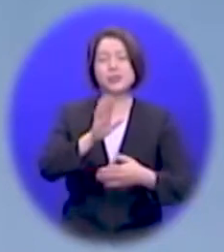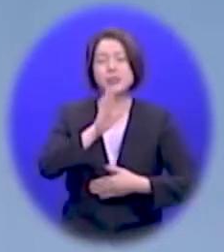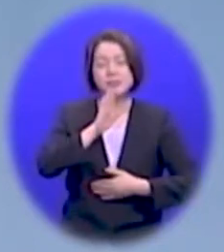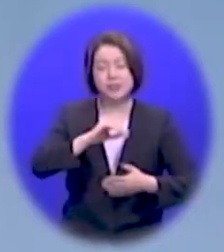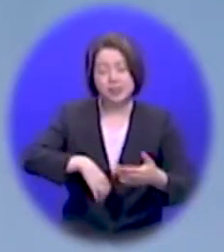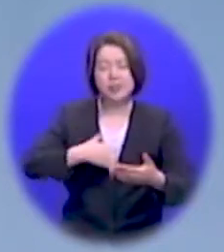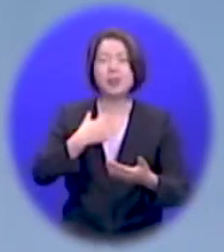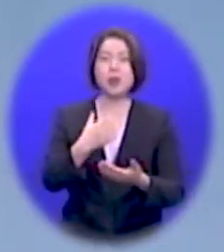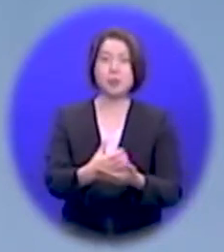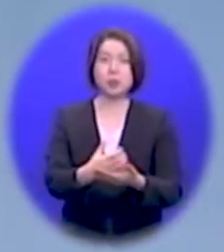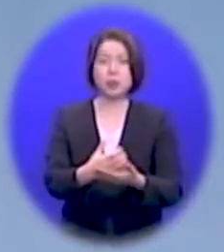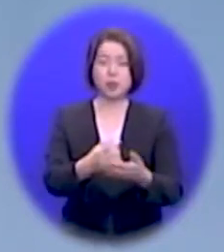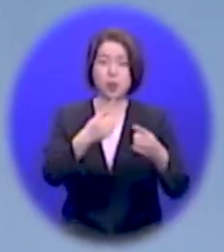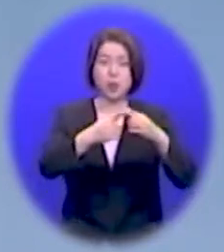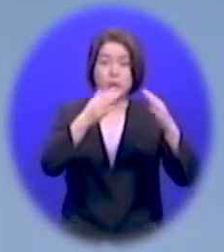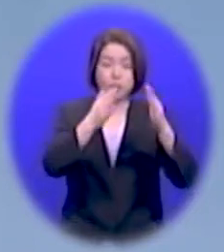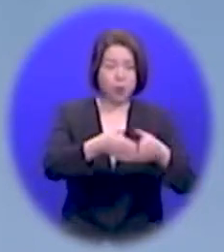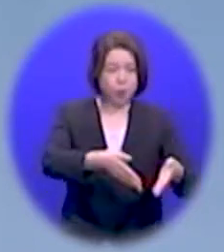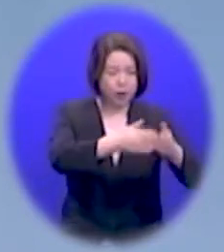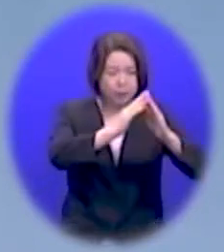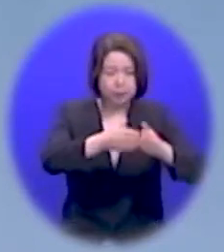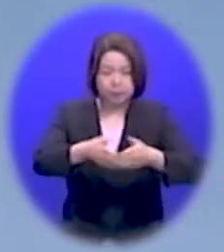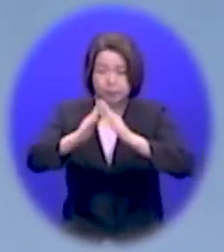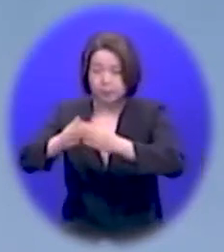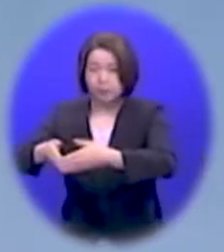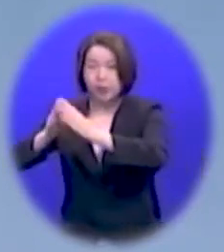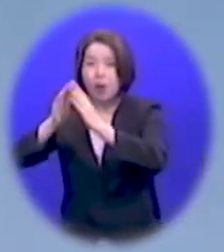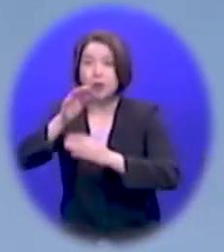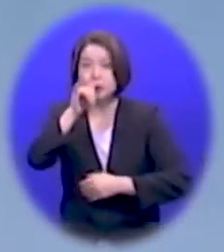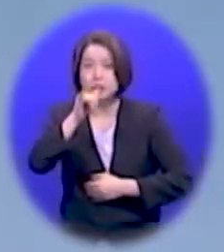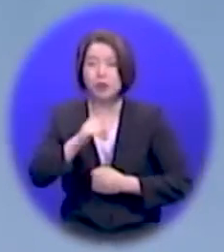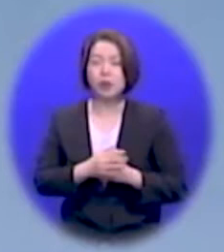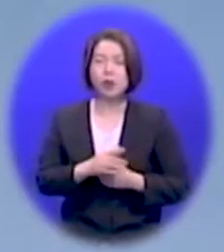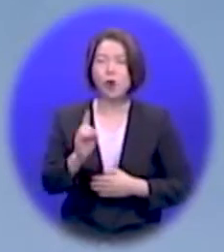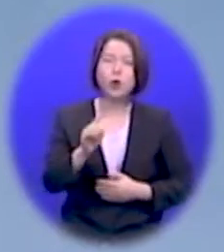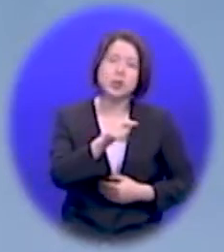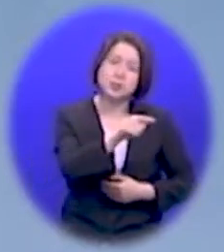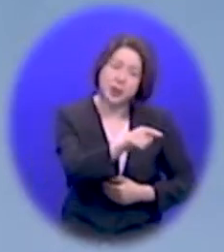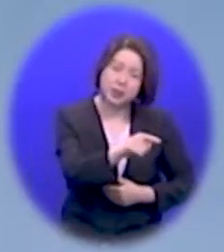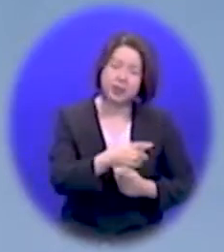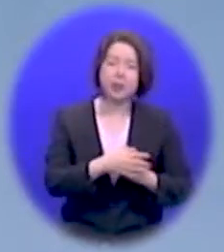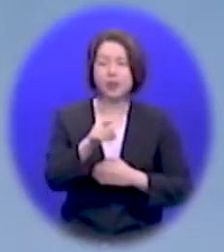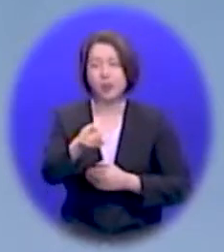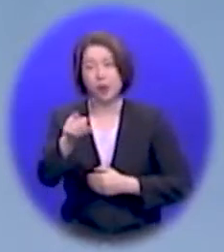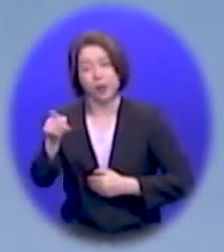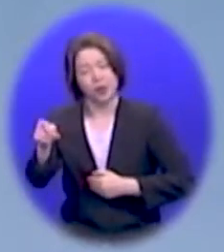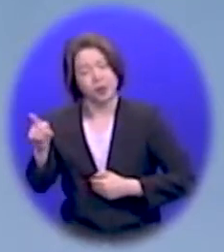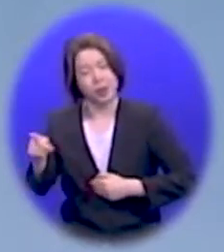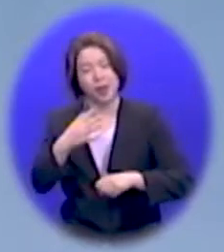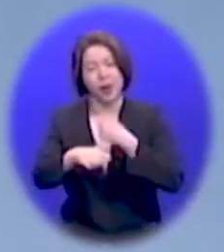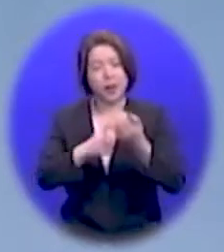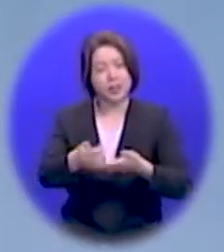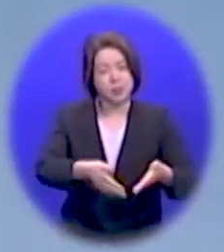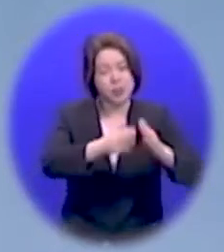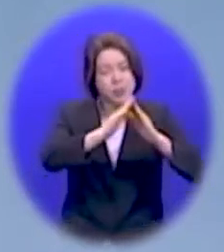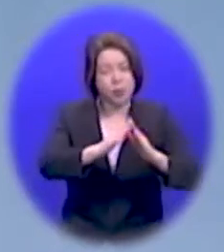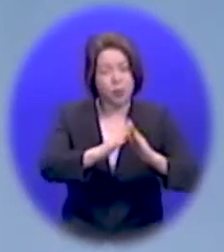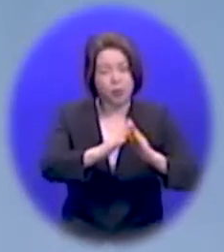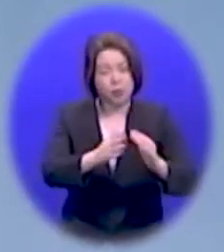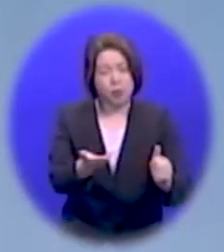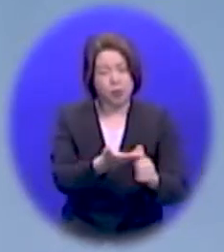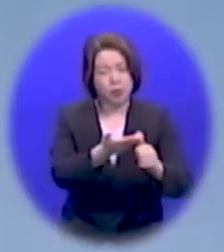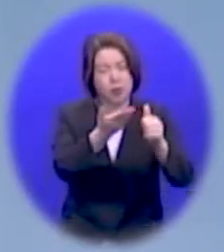이더라고요 교회 하나하나 식을 세워 졌는데 어쩌면 저런 교회들이 이렇게 하나님이 세워 나가실 까